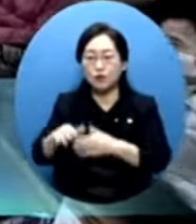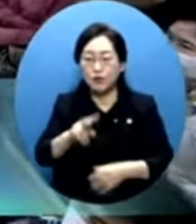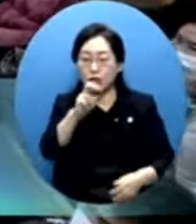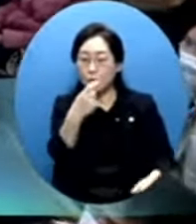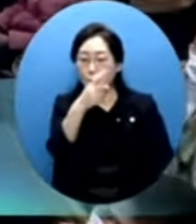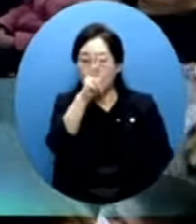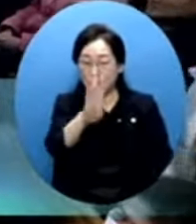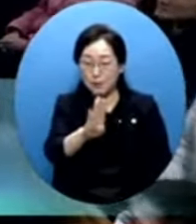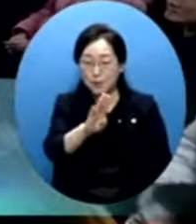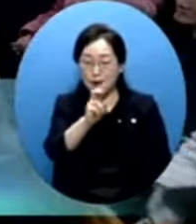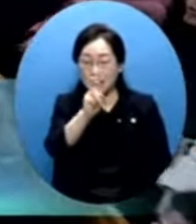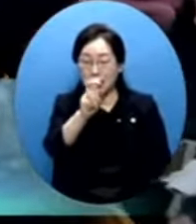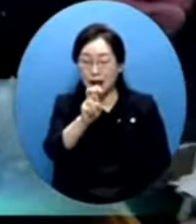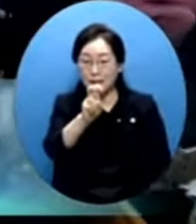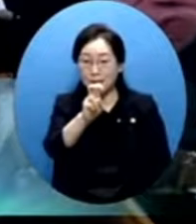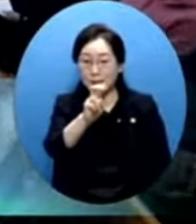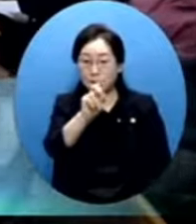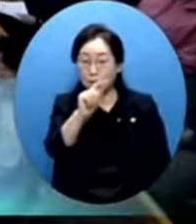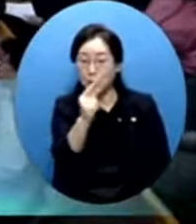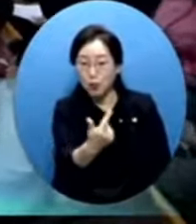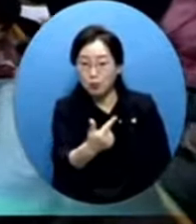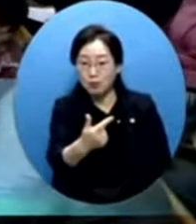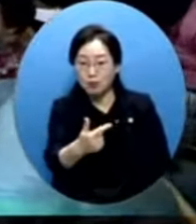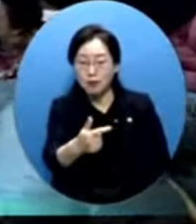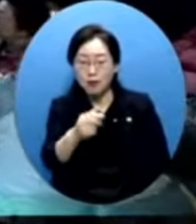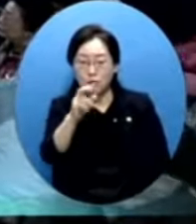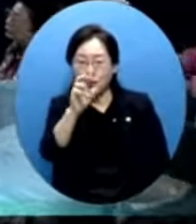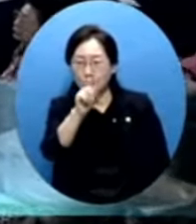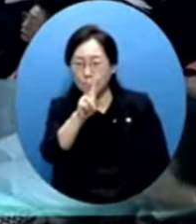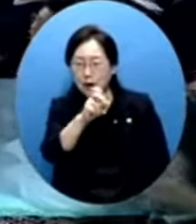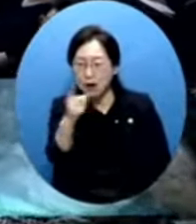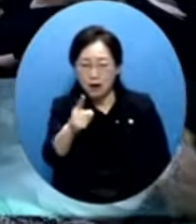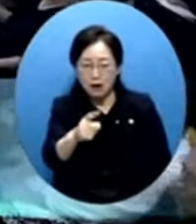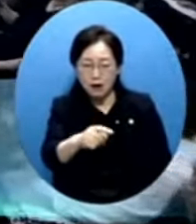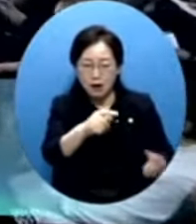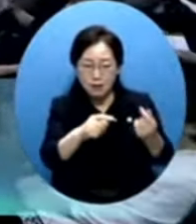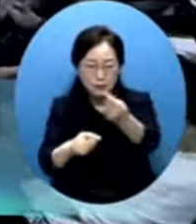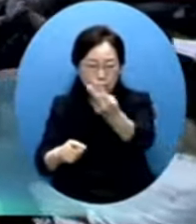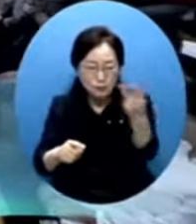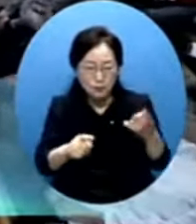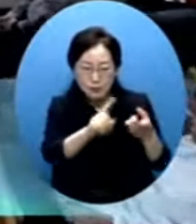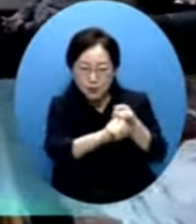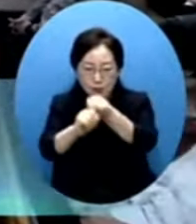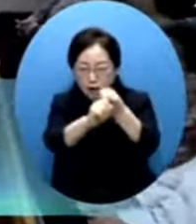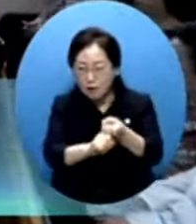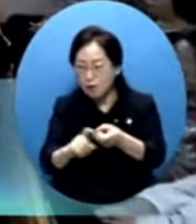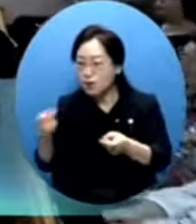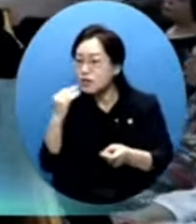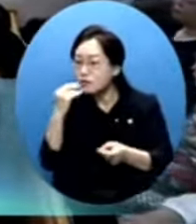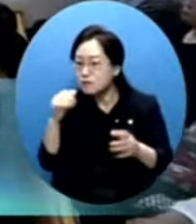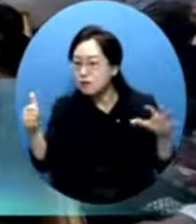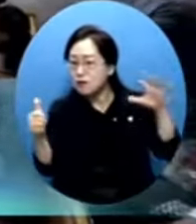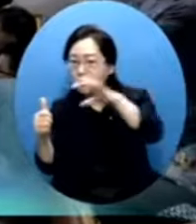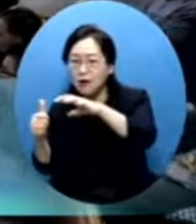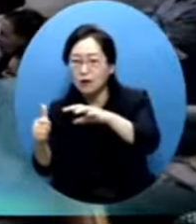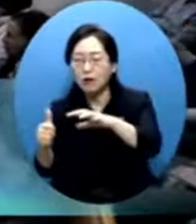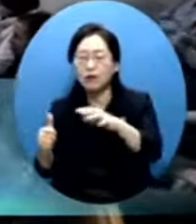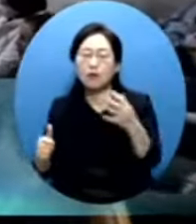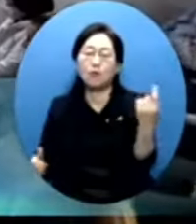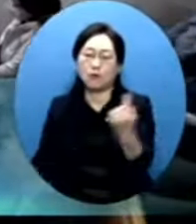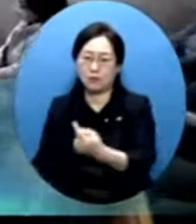자손과 암몬 자손들이 마 사람들과 함께 와서 여호사밧을 치고자 한지라 대규모